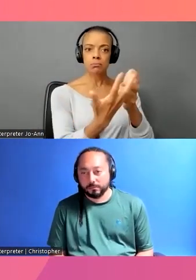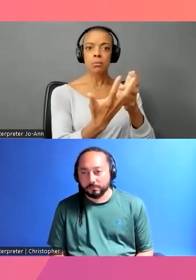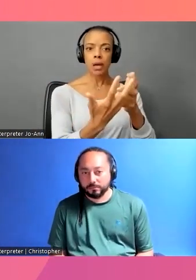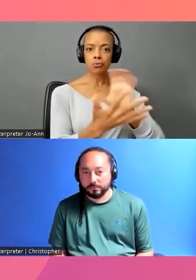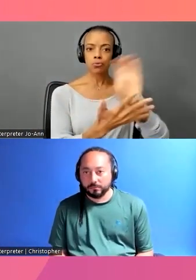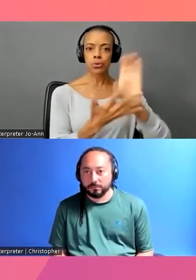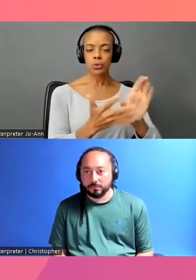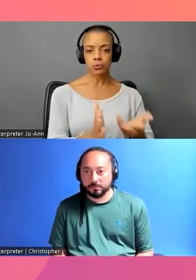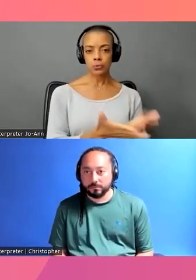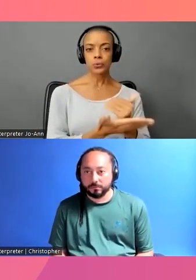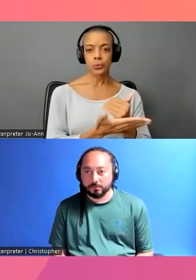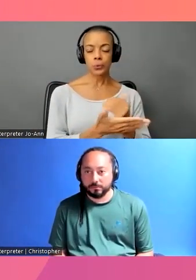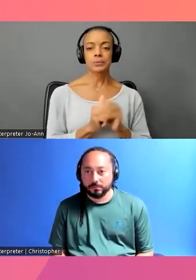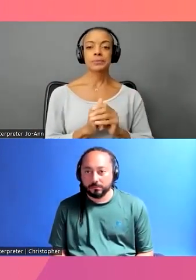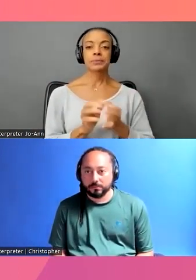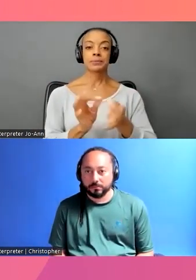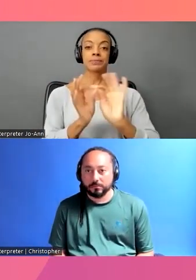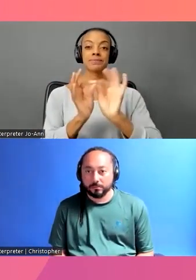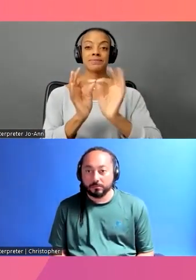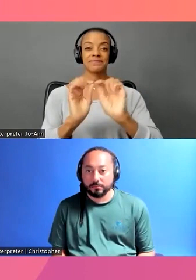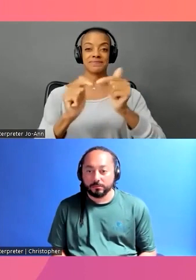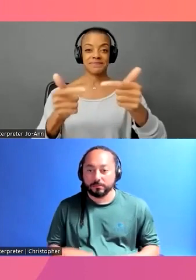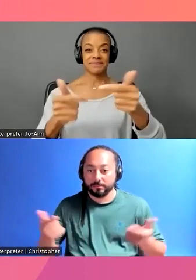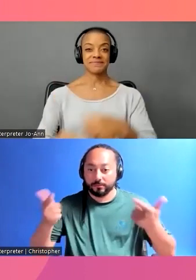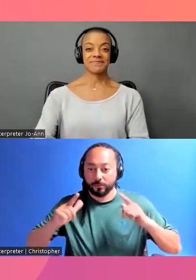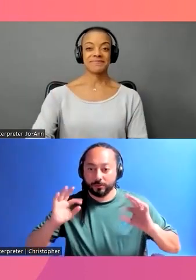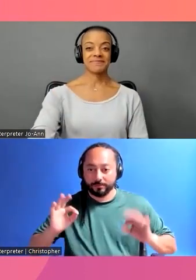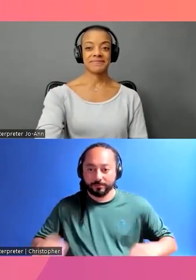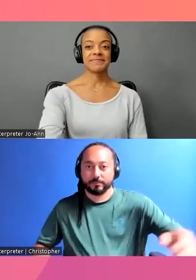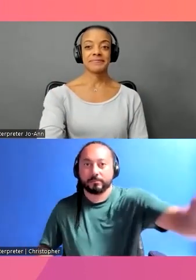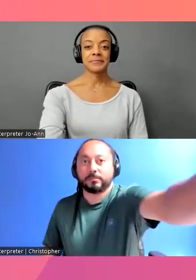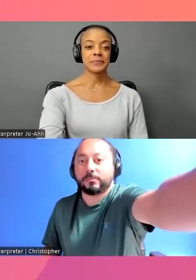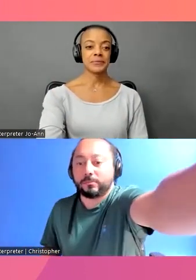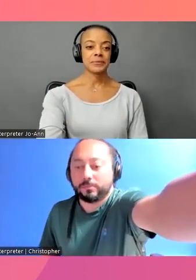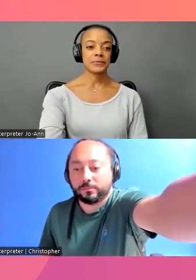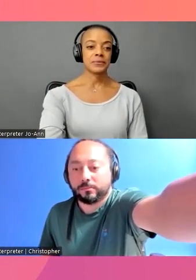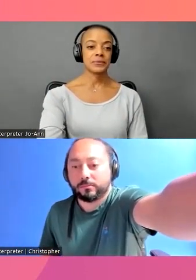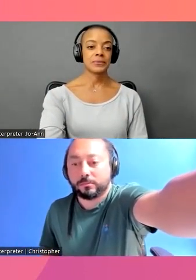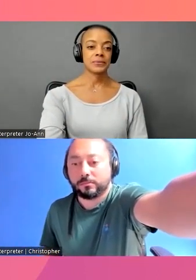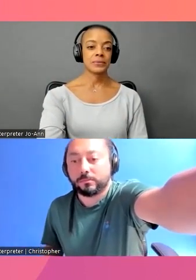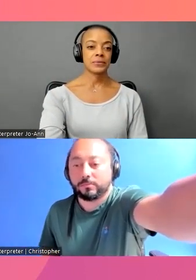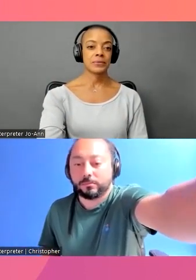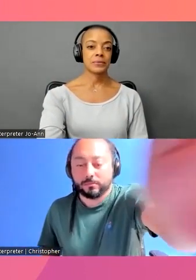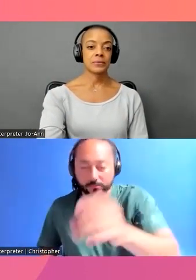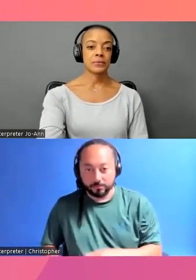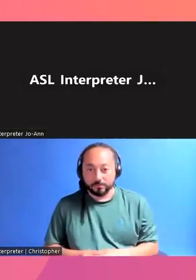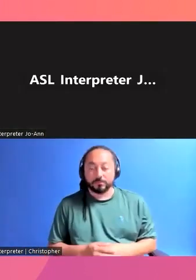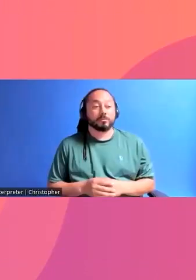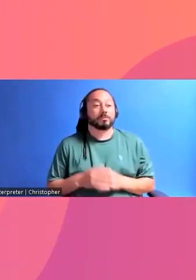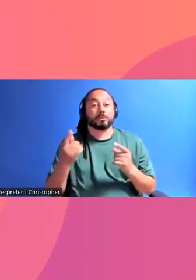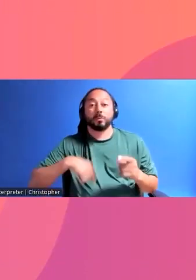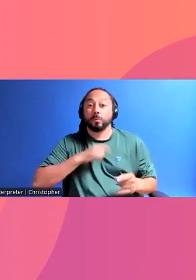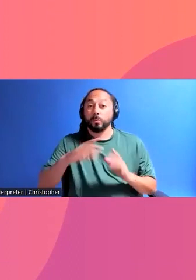43 études incluent le critère d'inclusion dans le cadre de cette revue exploratoire. Quels ont été les résultats de notre